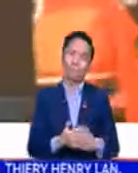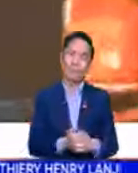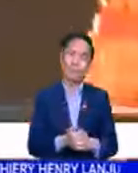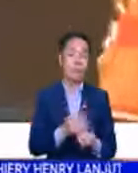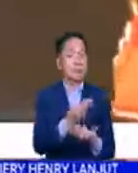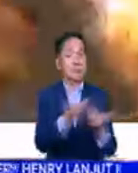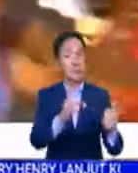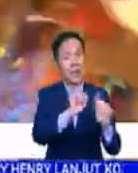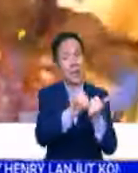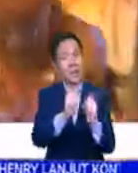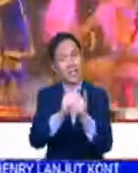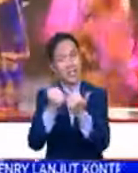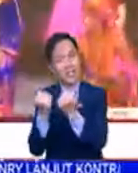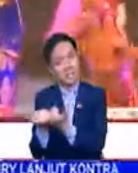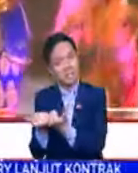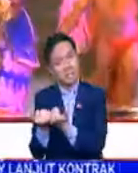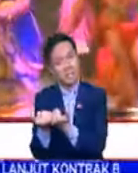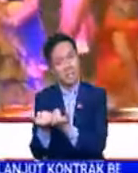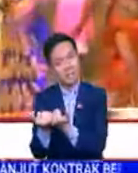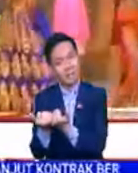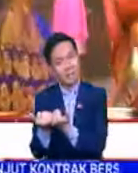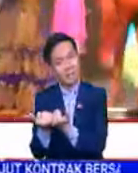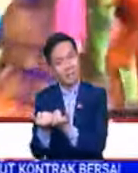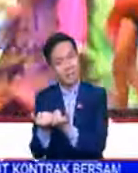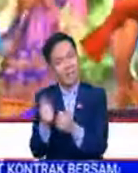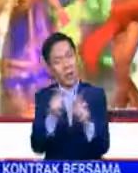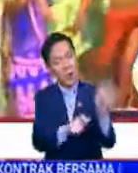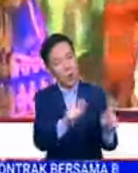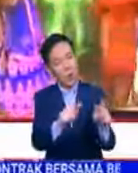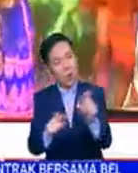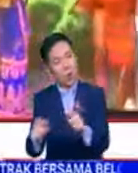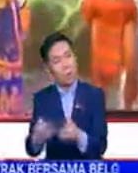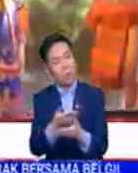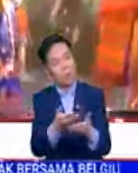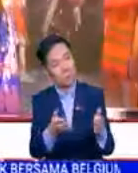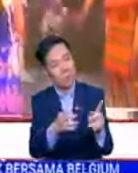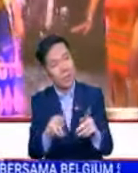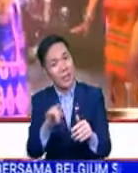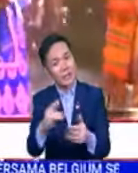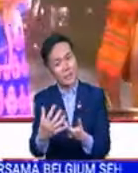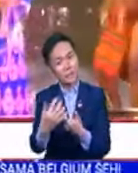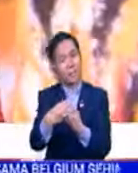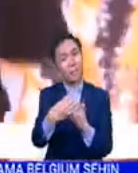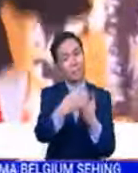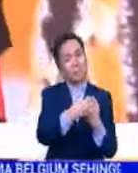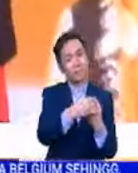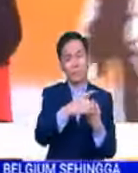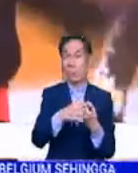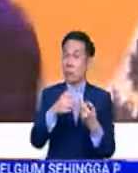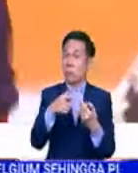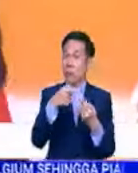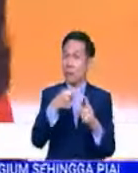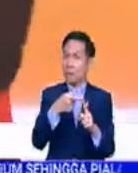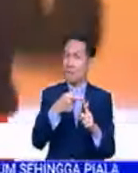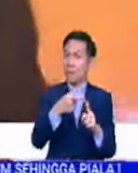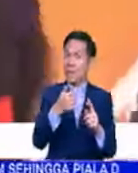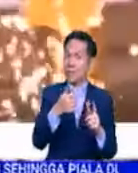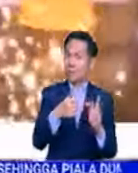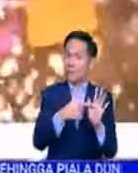semua agensi dan individu yang telah turut serta untuk menjayakan program kita kali